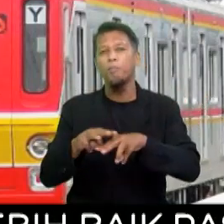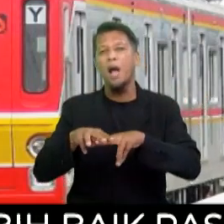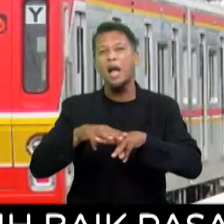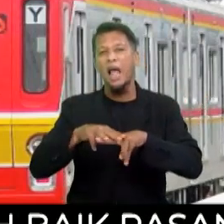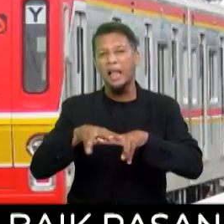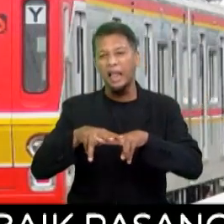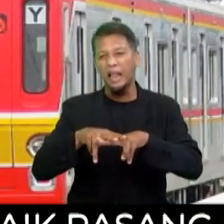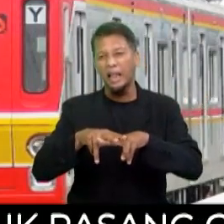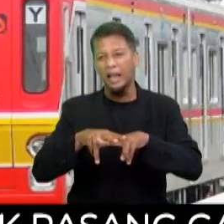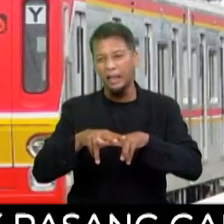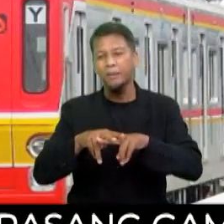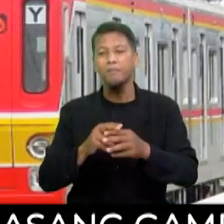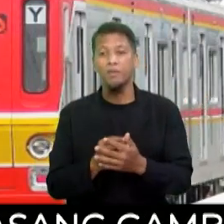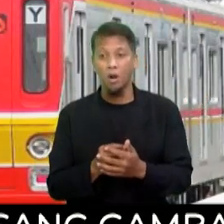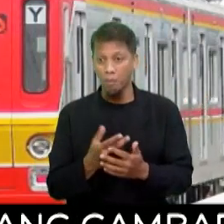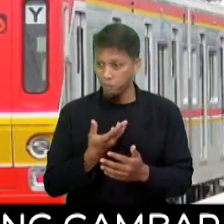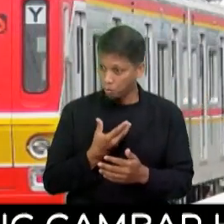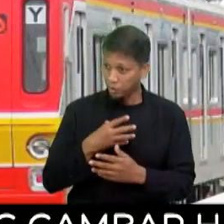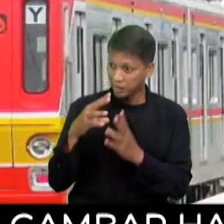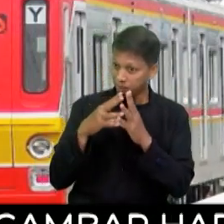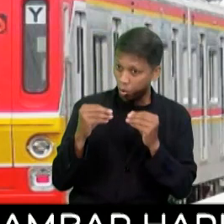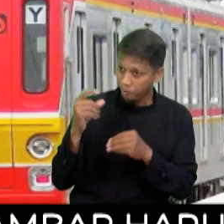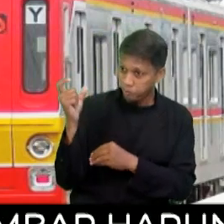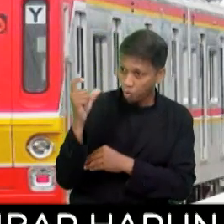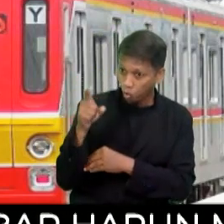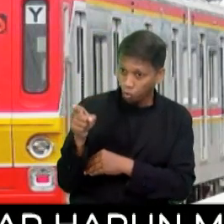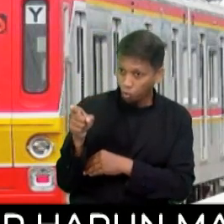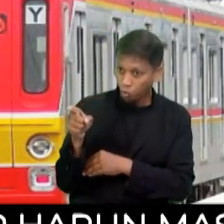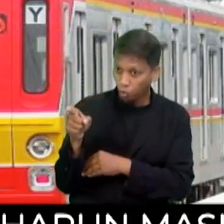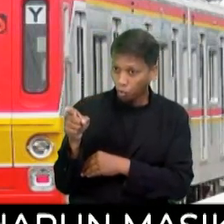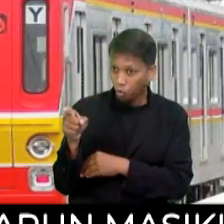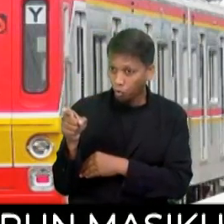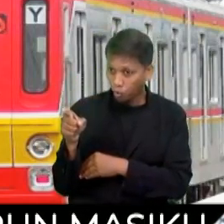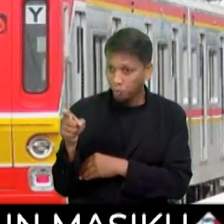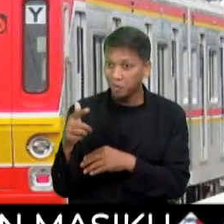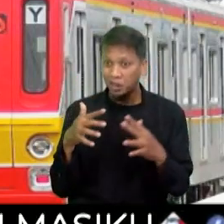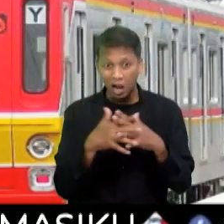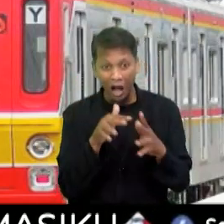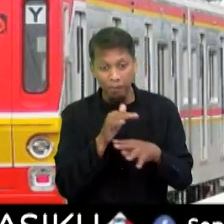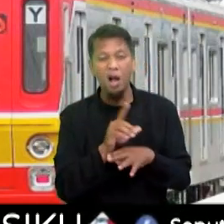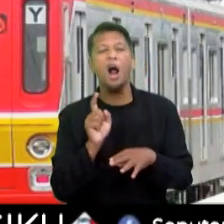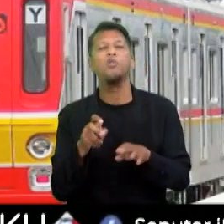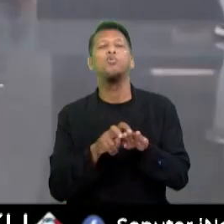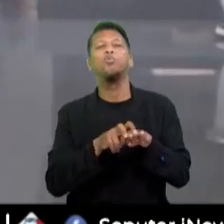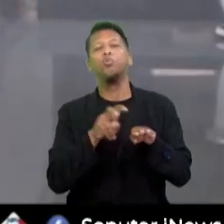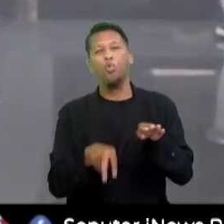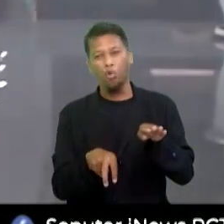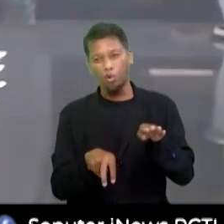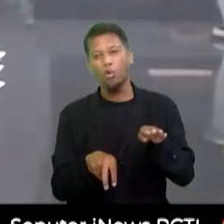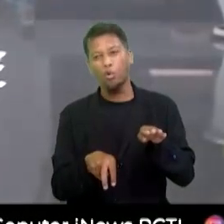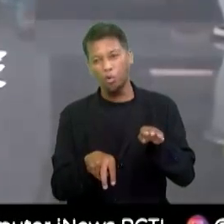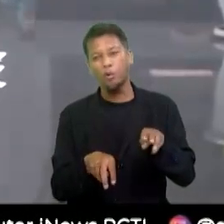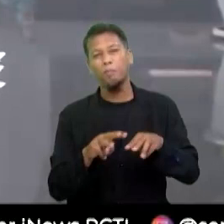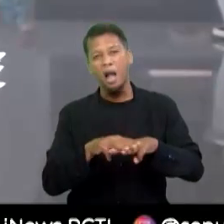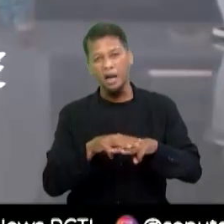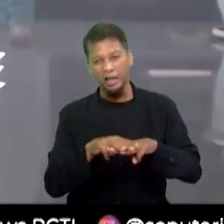penumpang dari arah Depok Bogor yang menuju stasiun Sudirman dan Tanah Abang juga harus turun untuk transit di stasiun Manggarai. Meski sudah